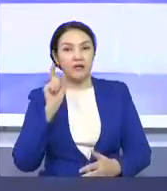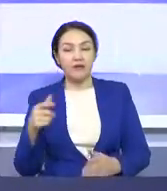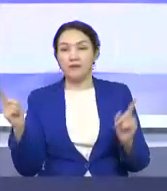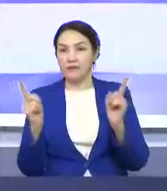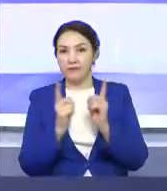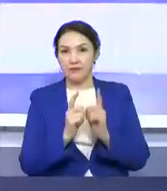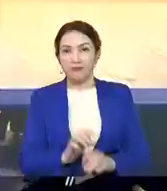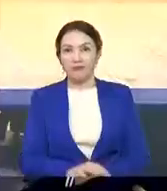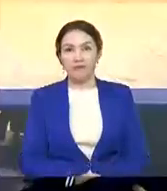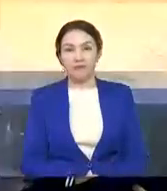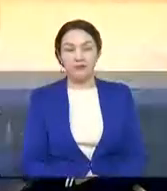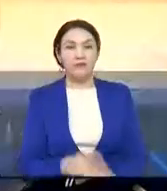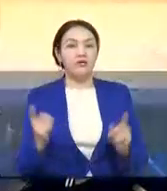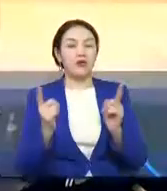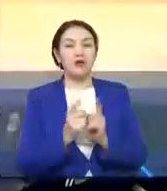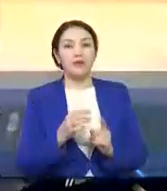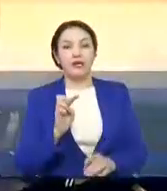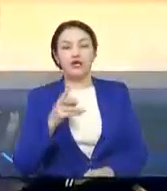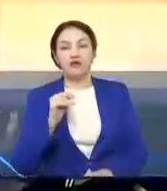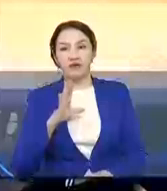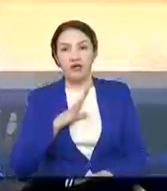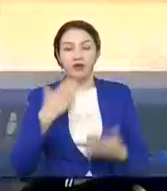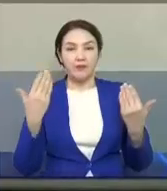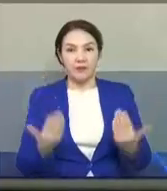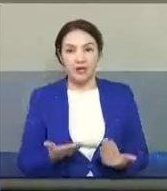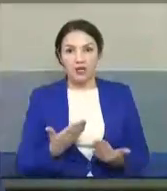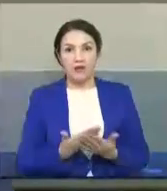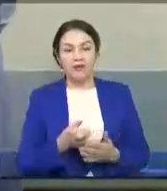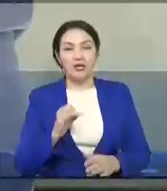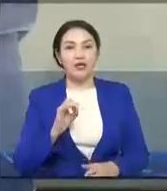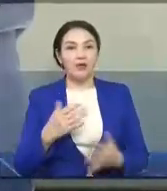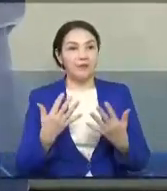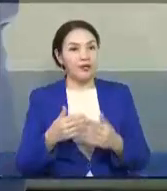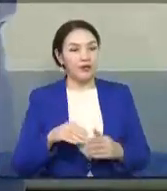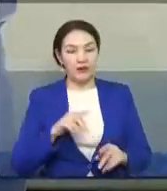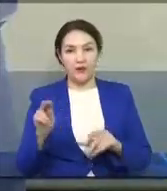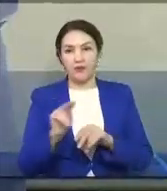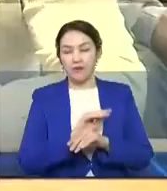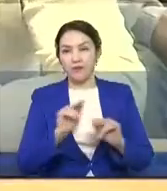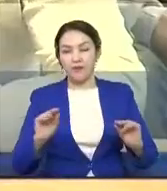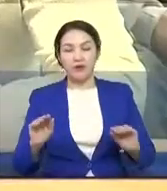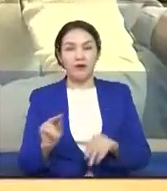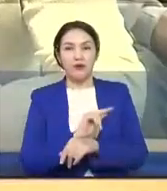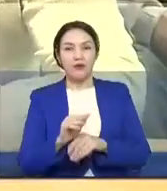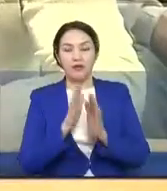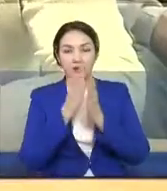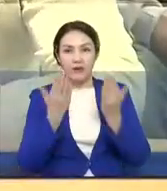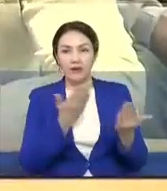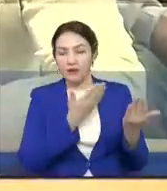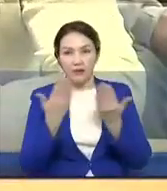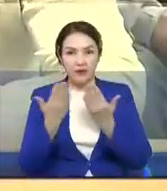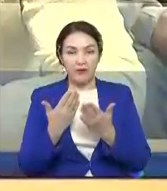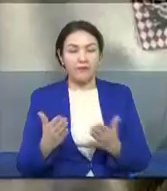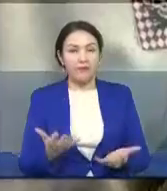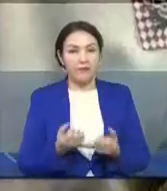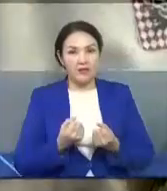жүздесті. Кездесуде Мәлік Нұржанұлы қазіргі жаһандану дәуірінде саналы ұрпақ тәрбиелеу, жастарды кітап оқуға ынталандыру,